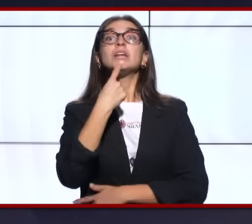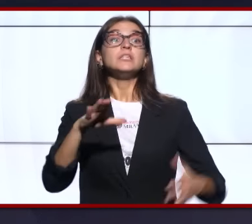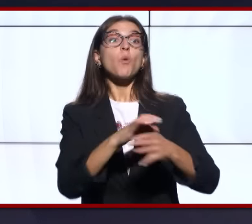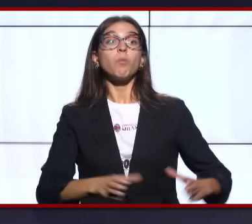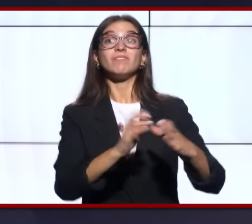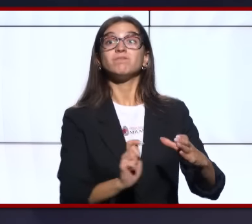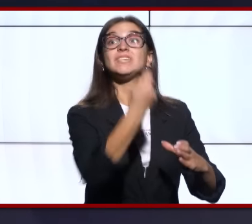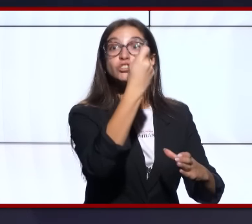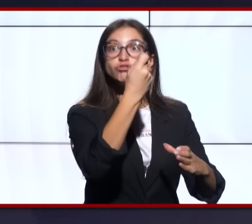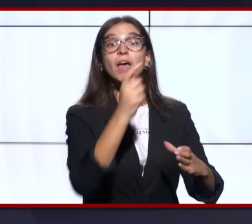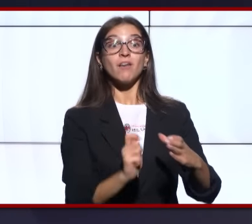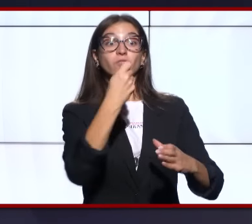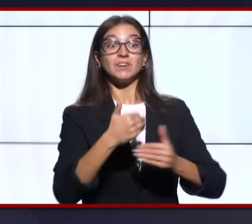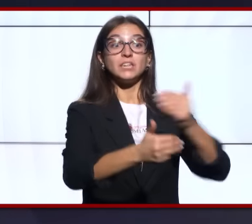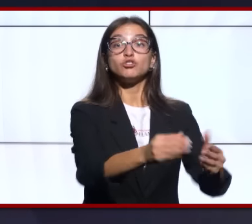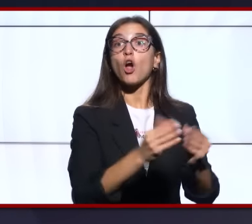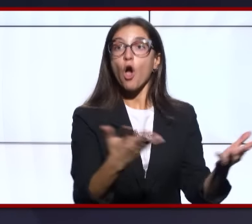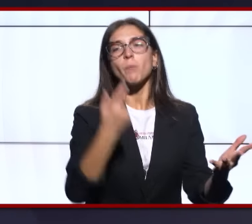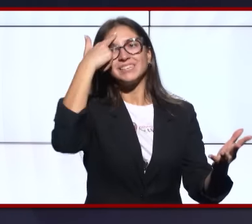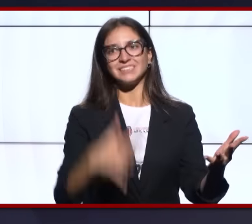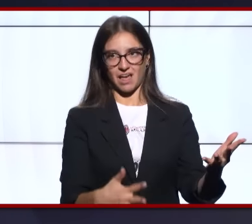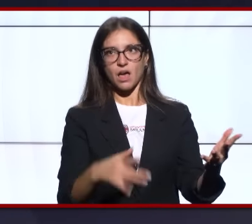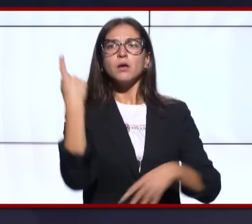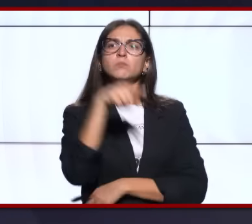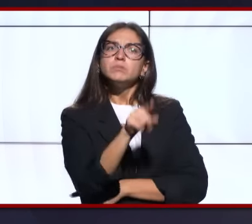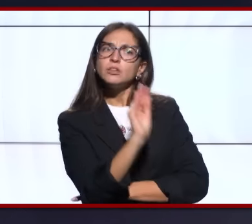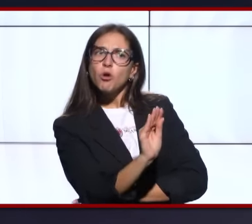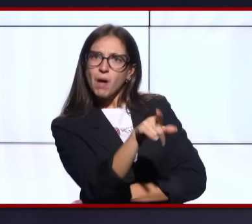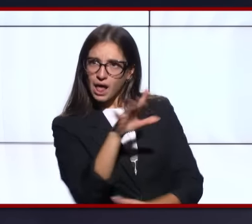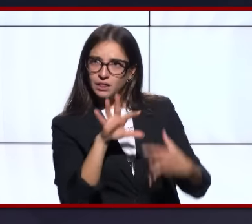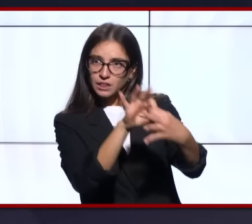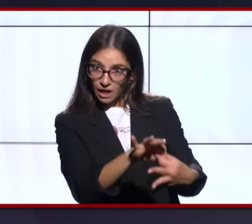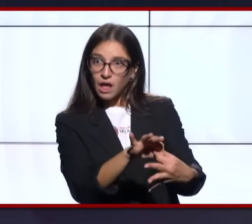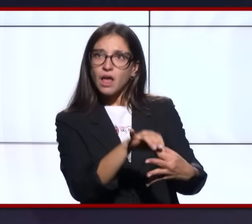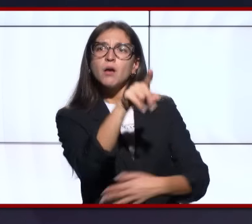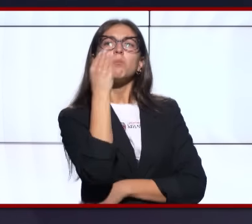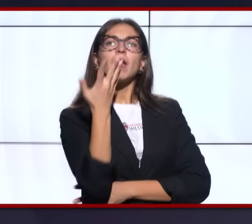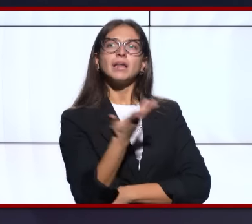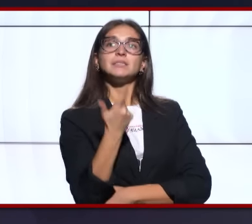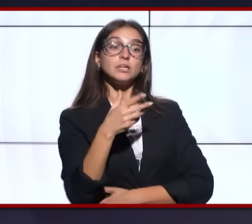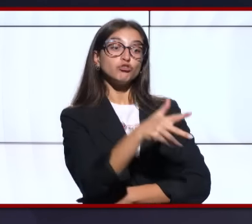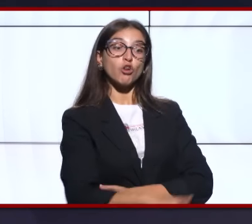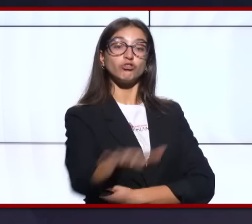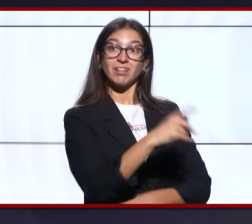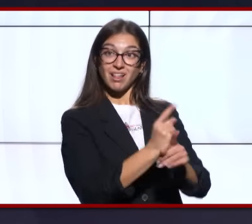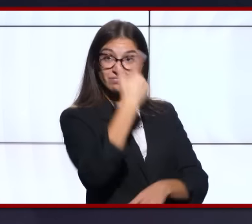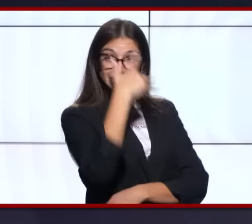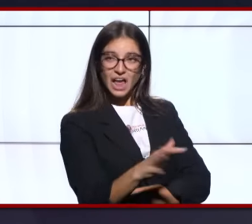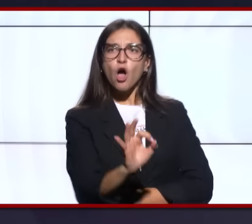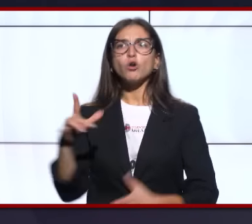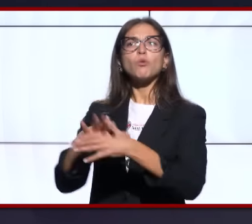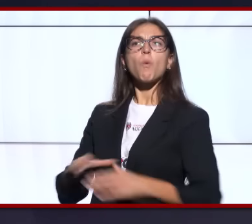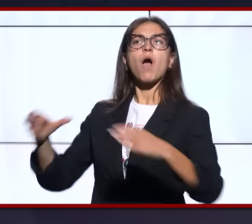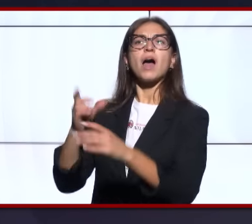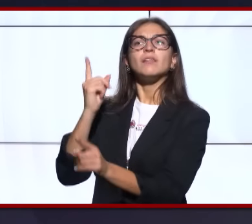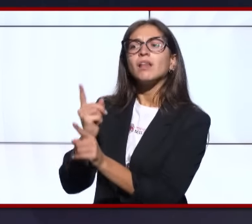serve per vincere eh per te è una cosa che deve sapere più la società o la squadra deve entrare nella mentalità